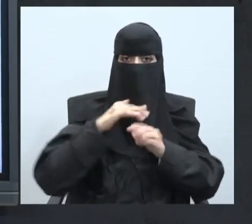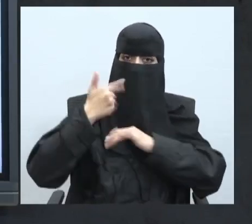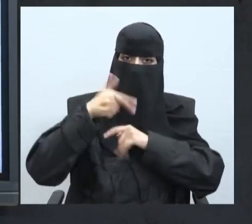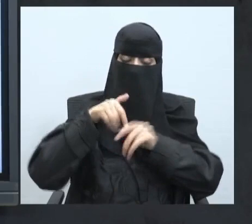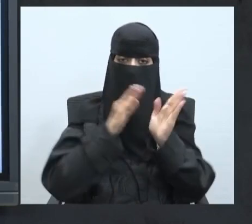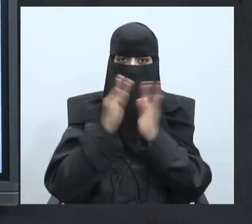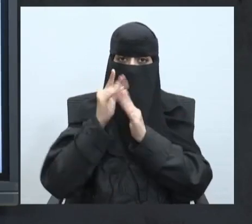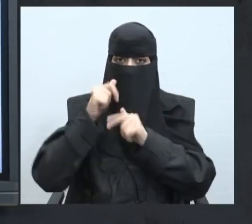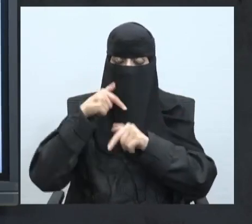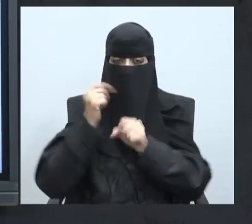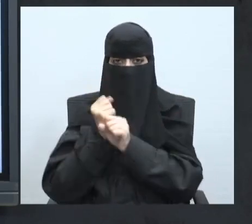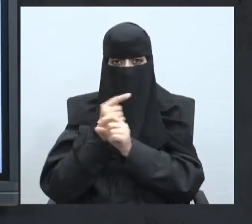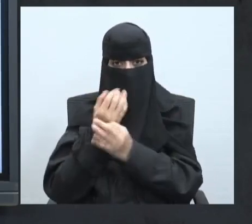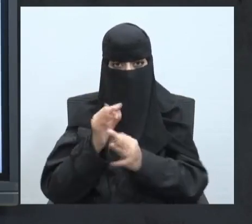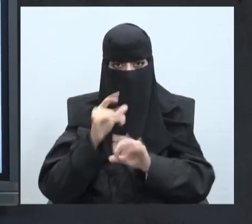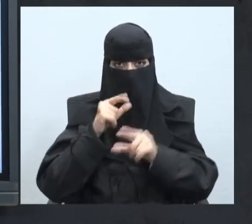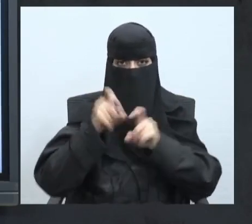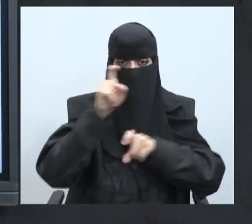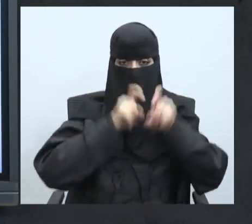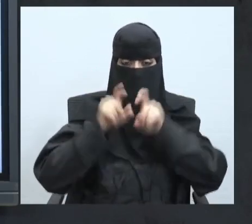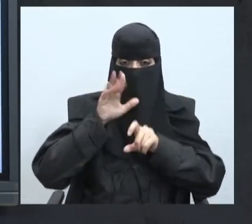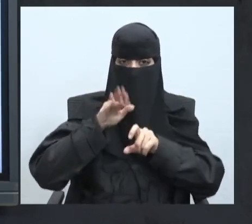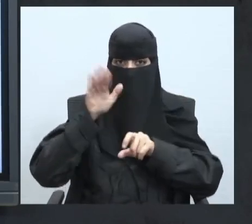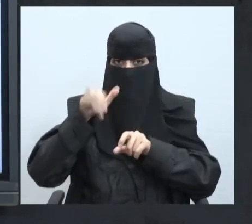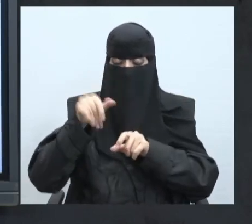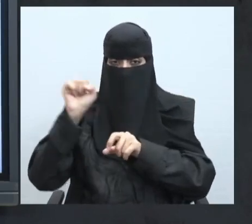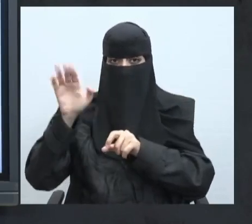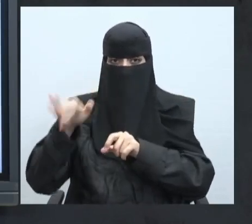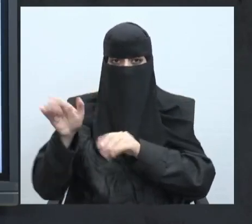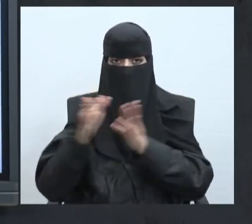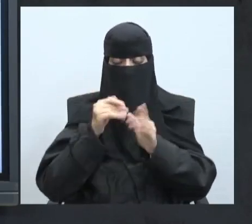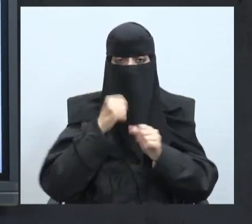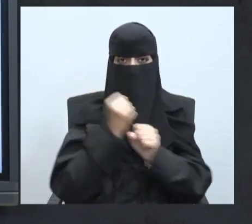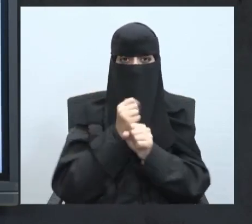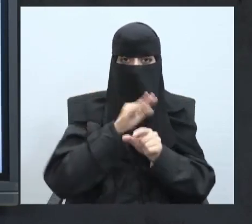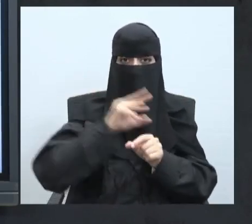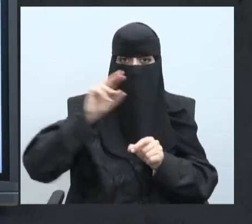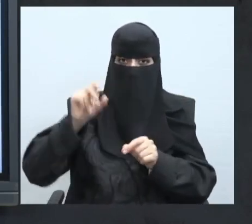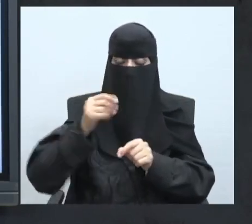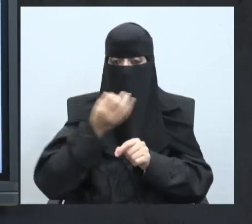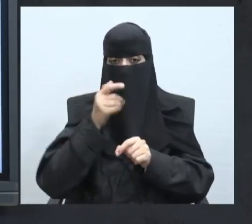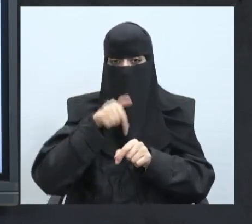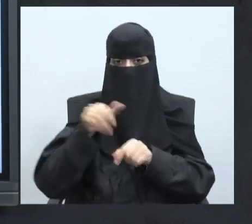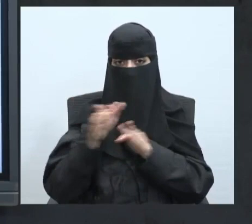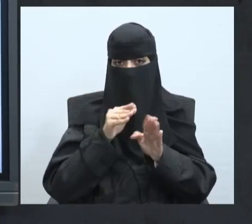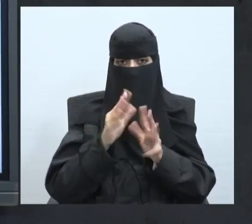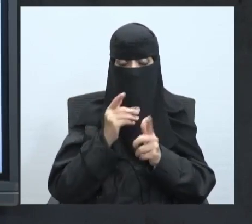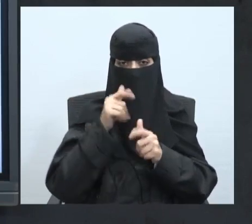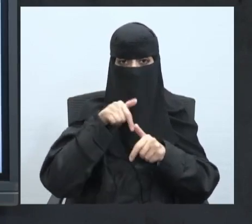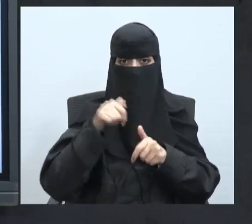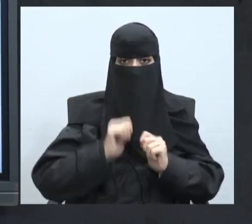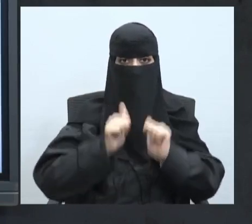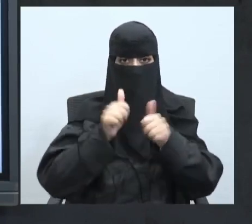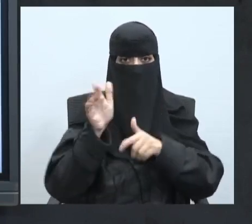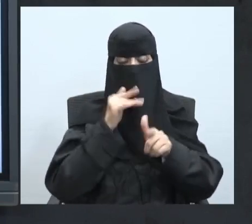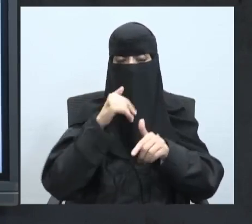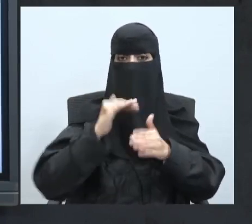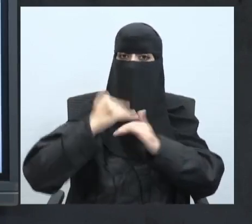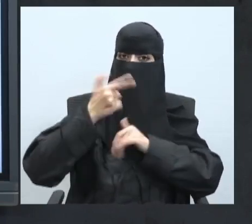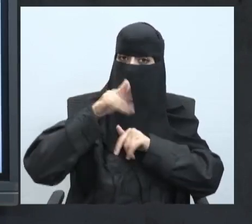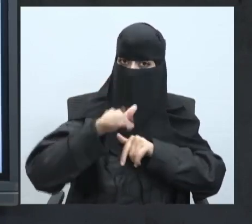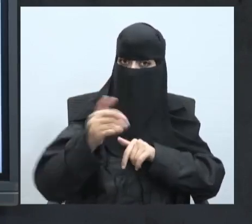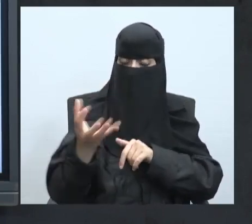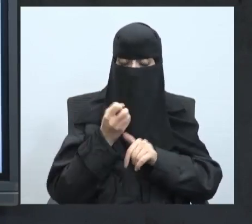الوحده تطبيقات على المسائل هذا فيما يتعلق الشغل نفس الكلام بالنسبه لمن للقدره بعدها